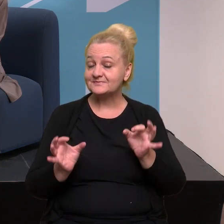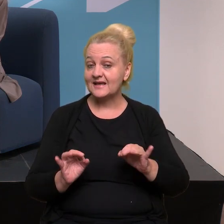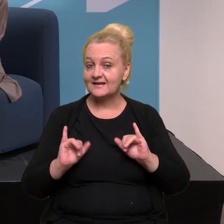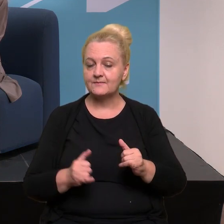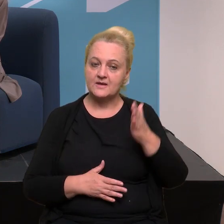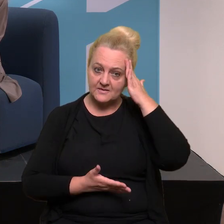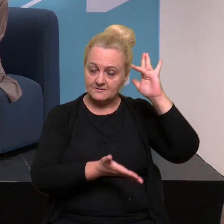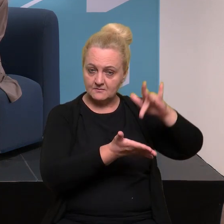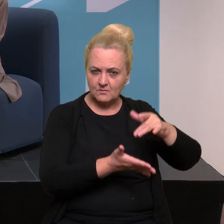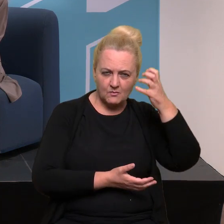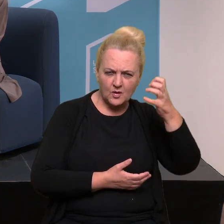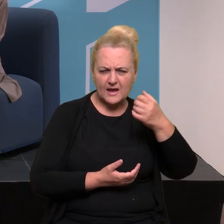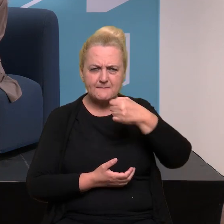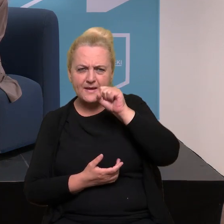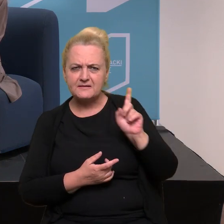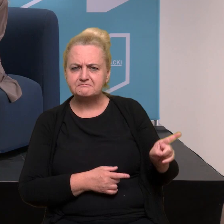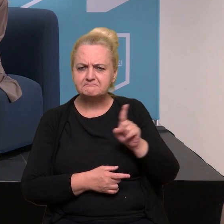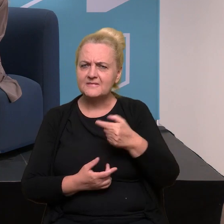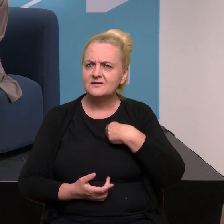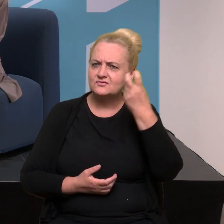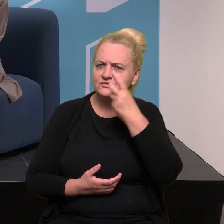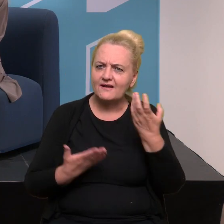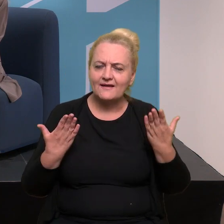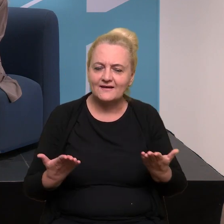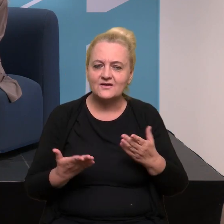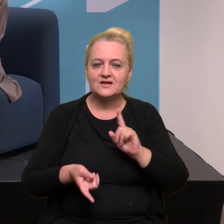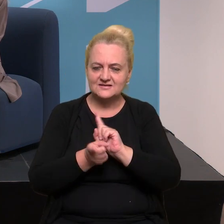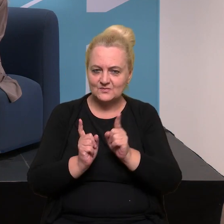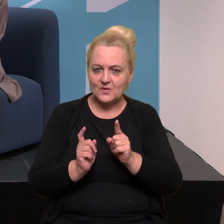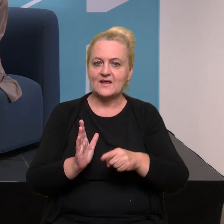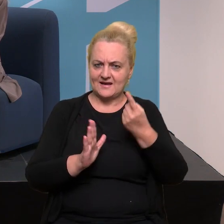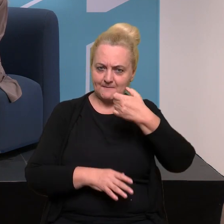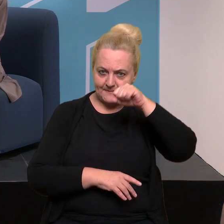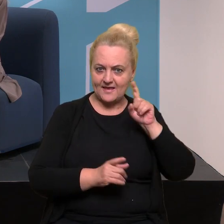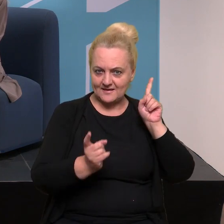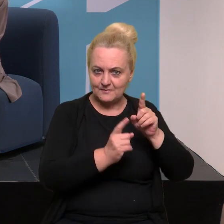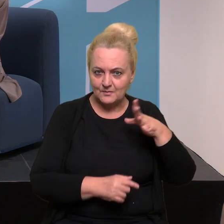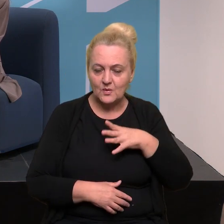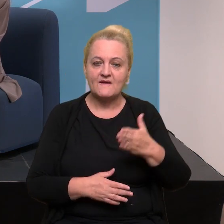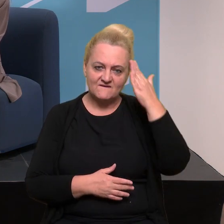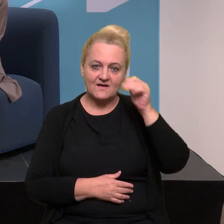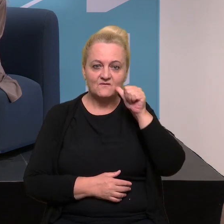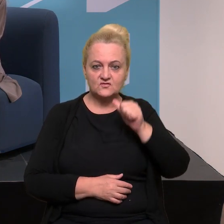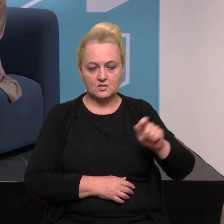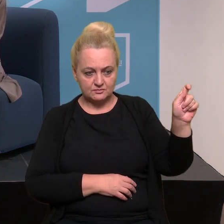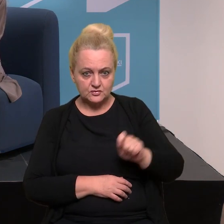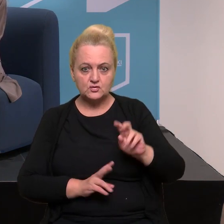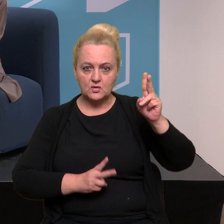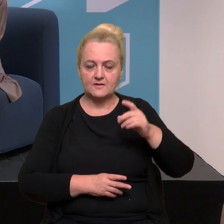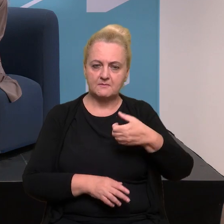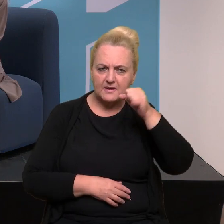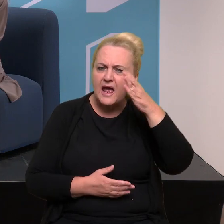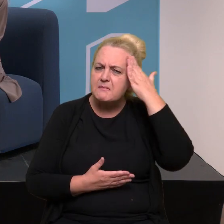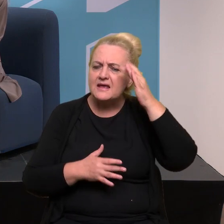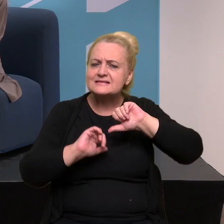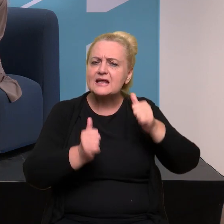tak, mieszka w Monachium czy w Berlinie? Bo bardzo mnie to zainteresowało. Spotkałyśmy się raz już w Berlinie. Wiem, że wczoraj przyjechałaś z Berlina. Gdzie ty